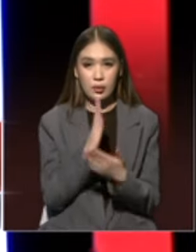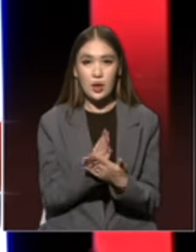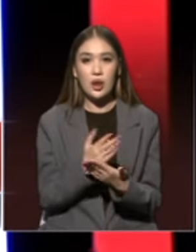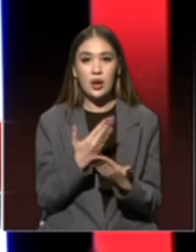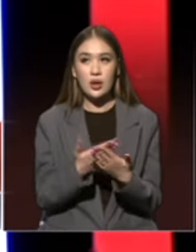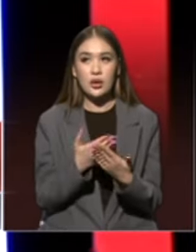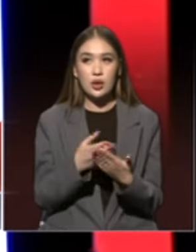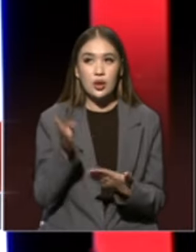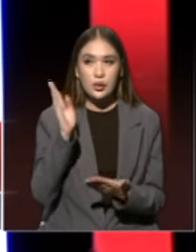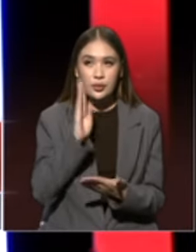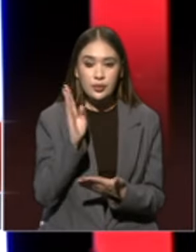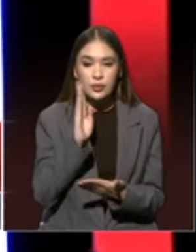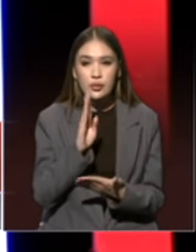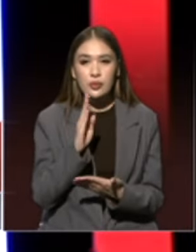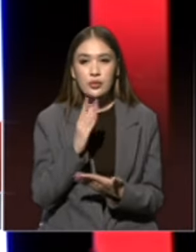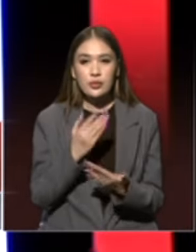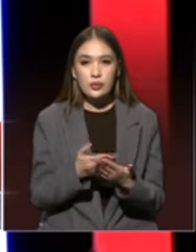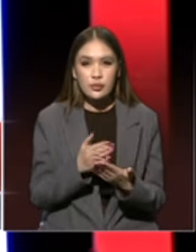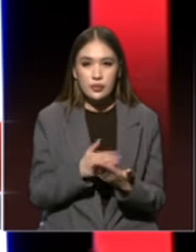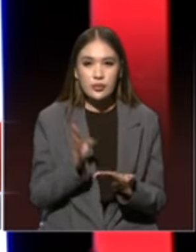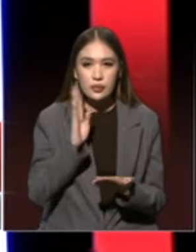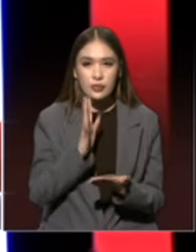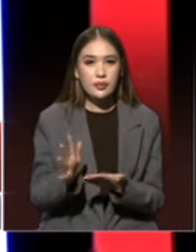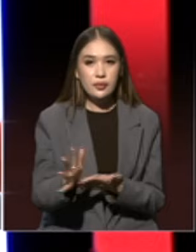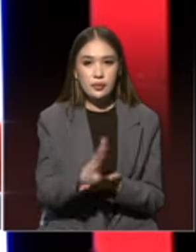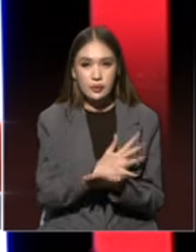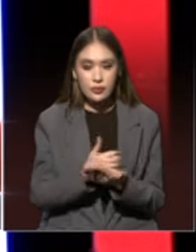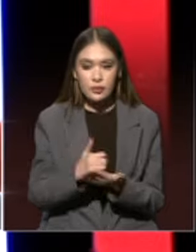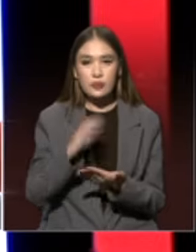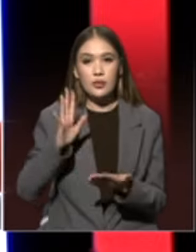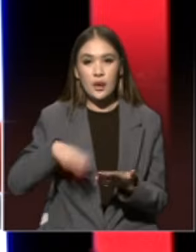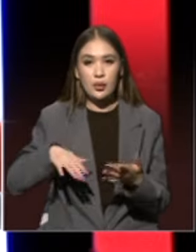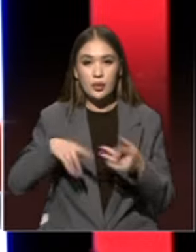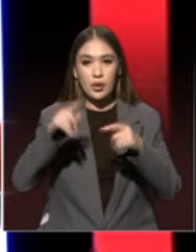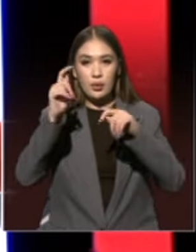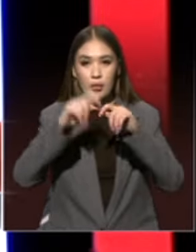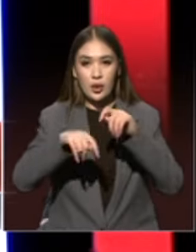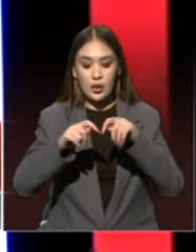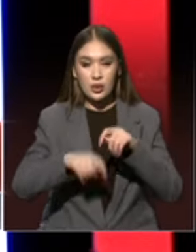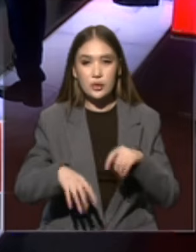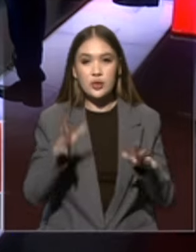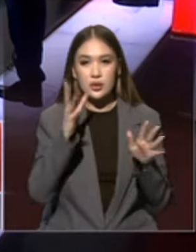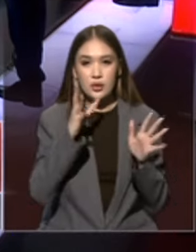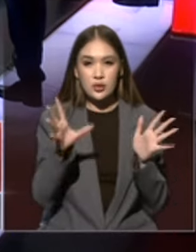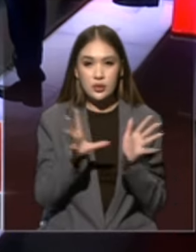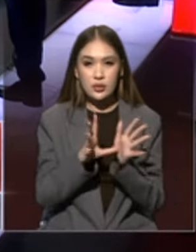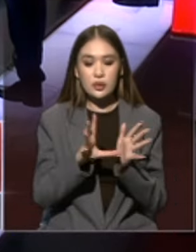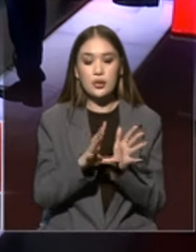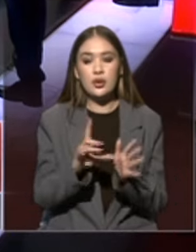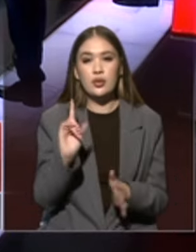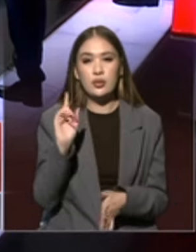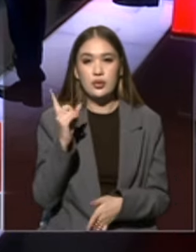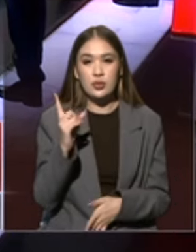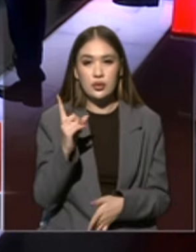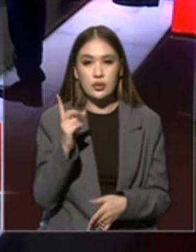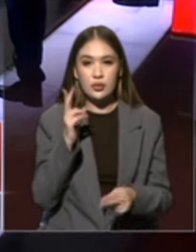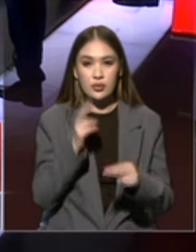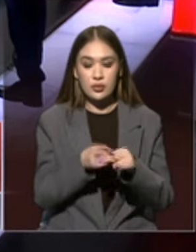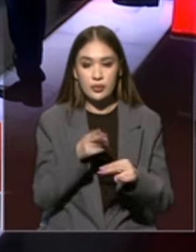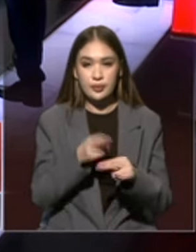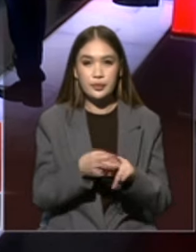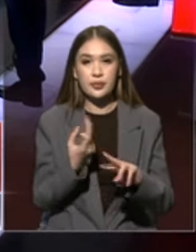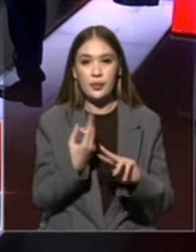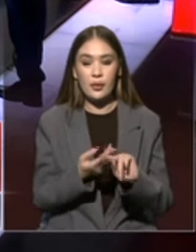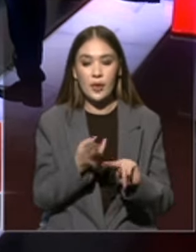насоспен суды жаңағы суды сорып алып, содан кейін бағалауға, үйді бағалауға, техникалық тексеруге не кедергі? Ертең мысалға